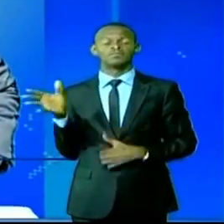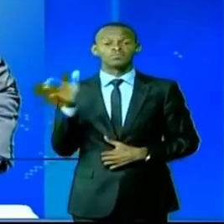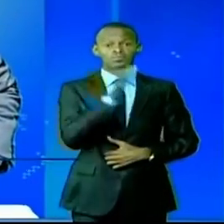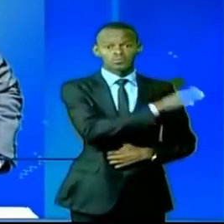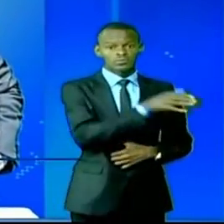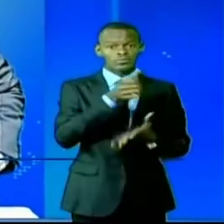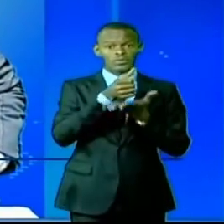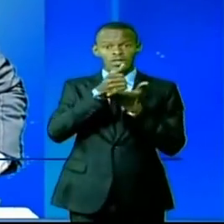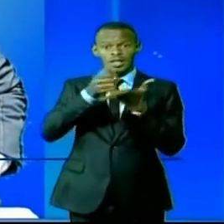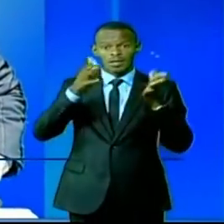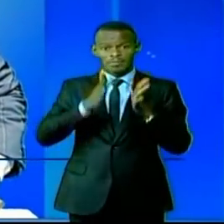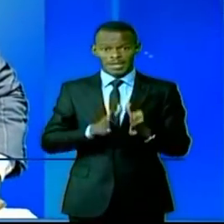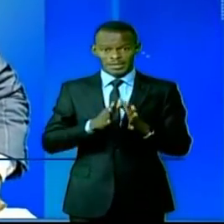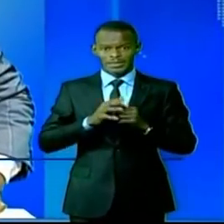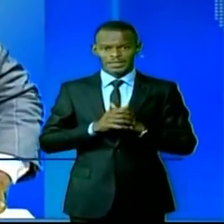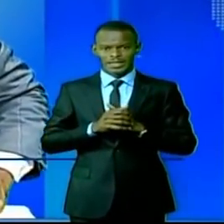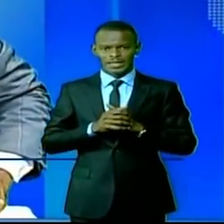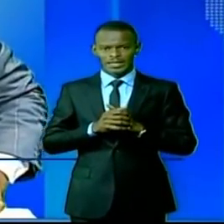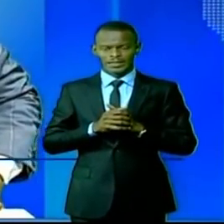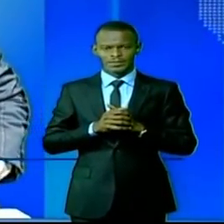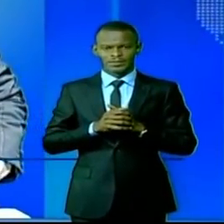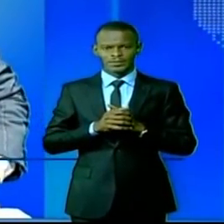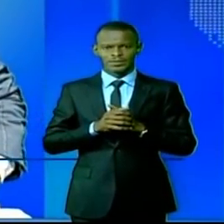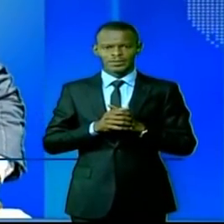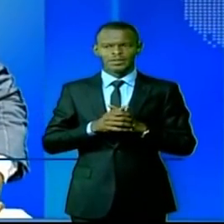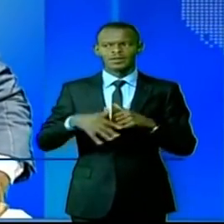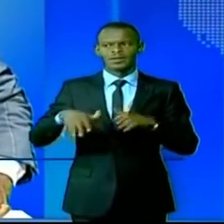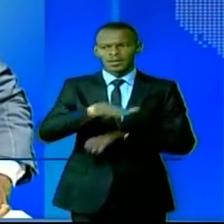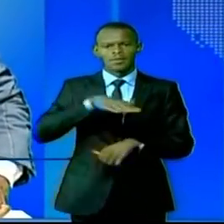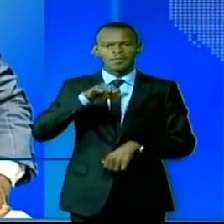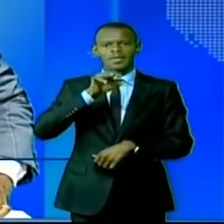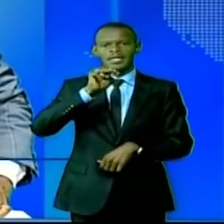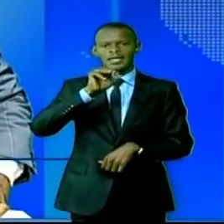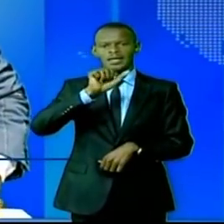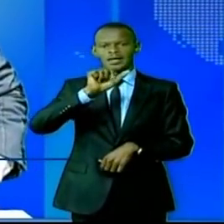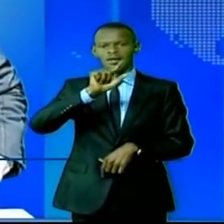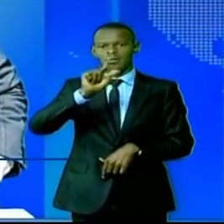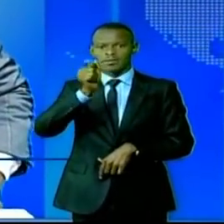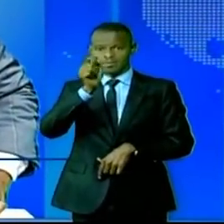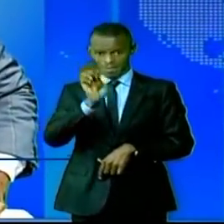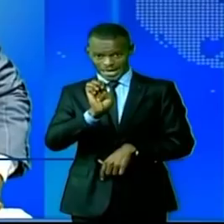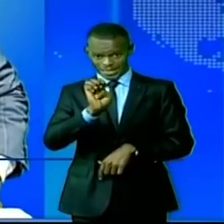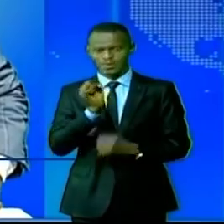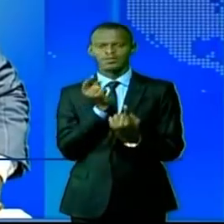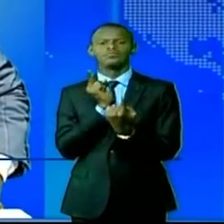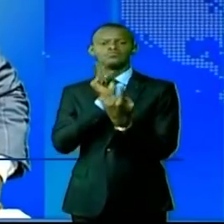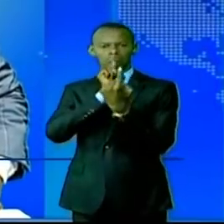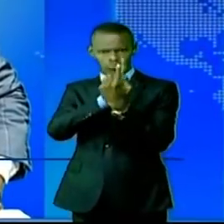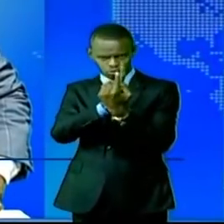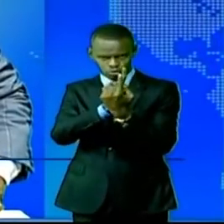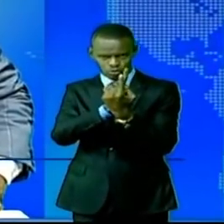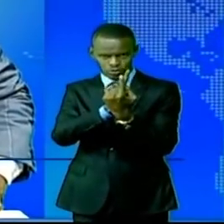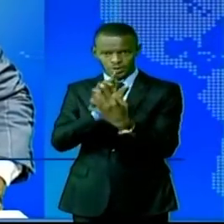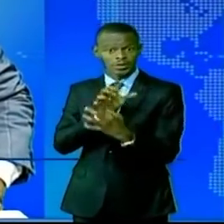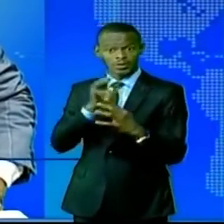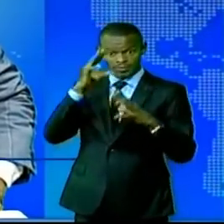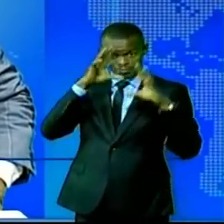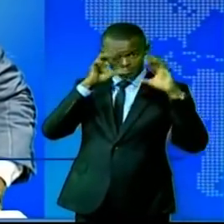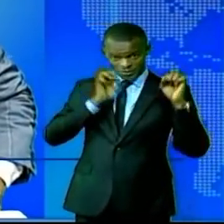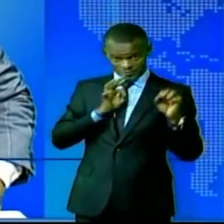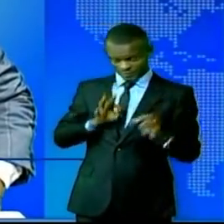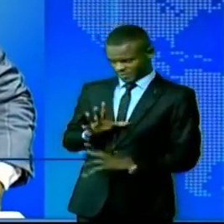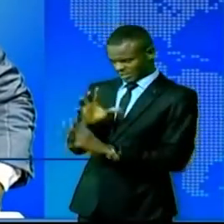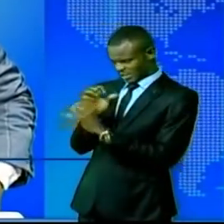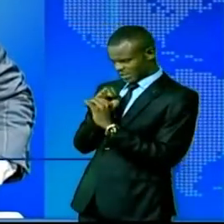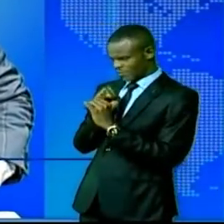L'ambassadeur de l'ordre souverain de Malte a été reçu également par le chef de l'État. Il est venu plaider pour la réhabilitation de